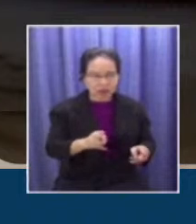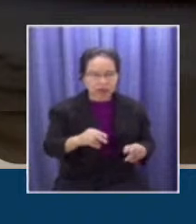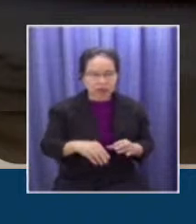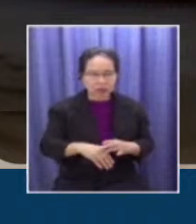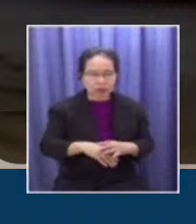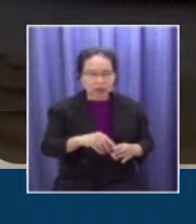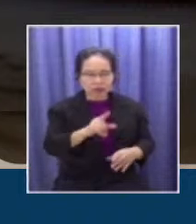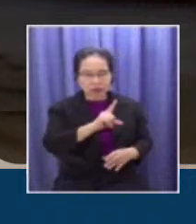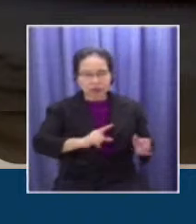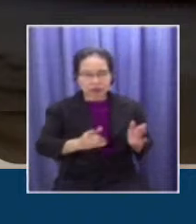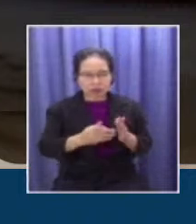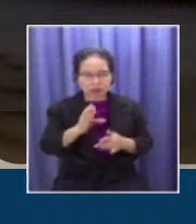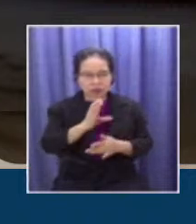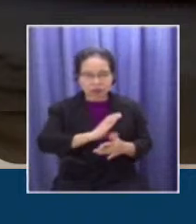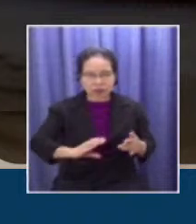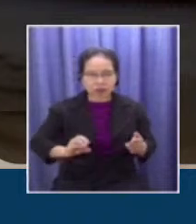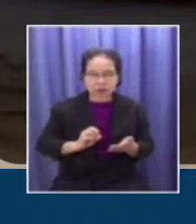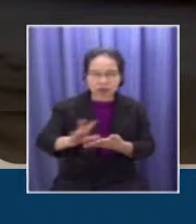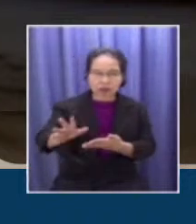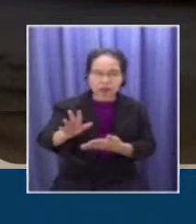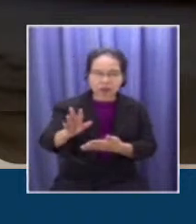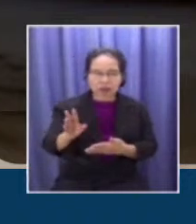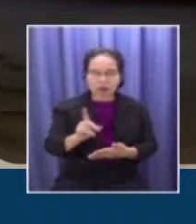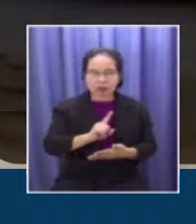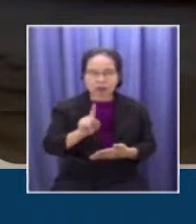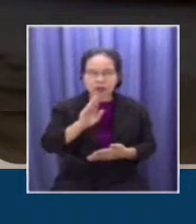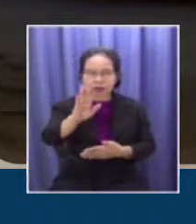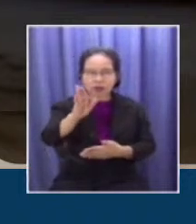da ɔsɛ ne din de ɛdɔm brafo kasa mu no